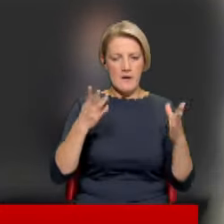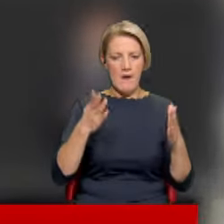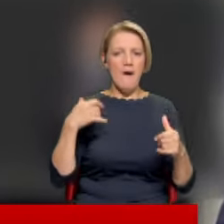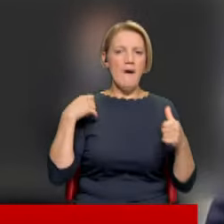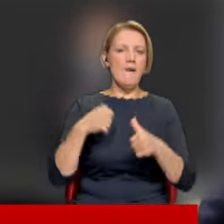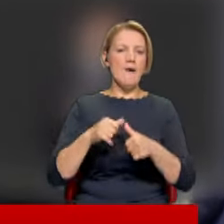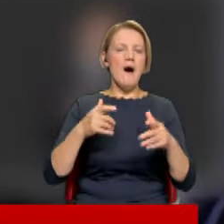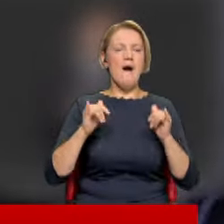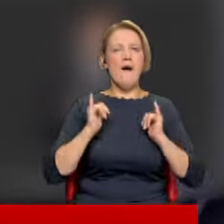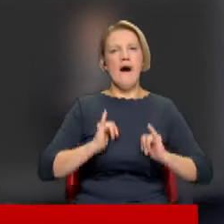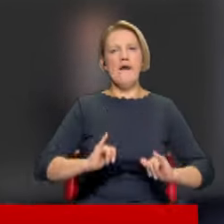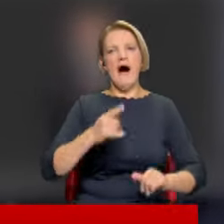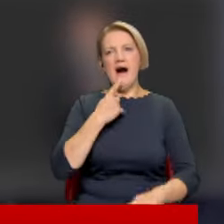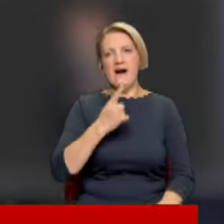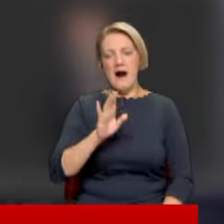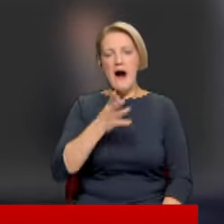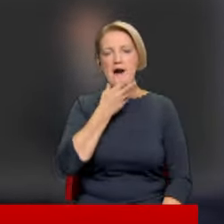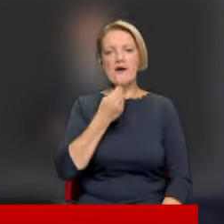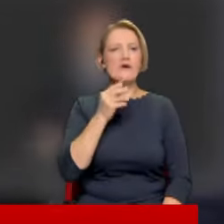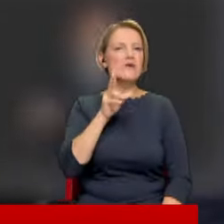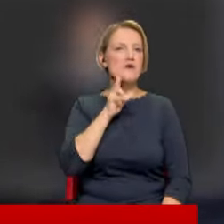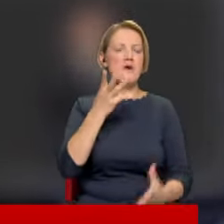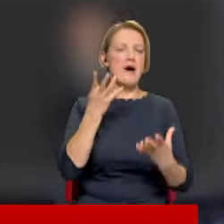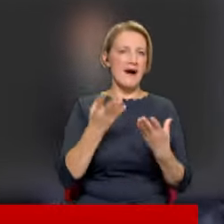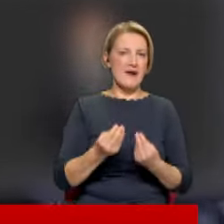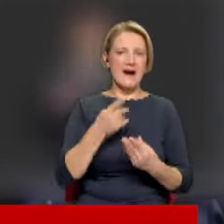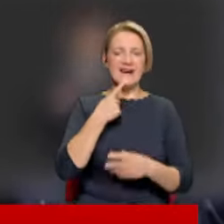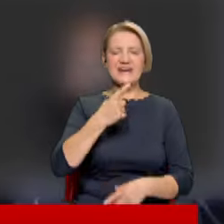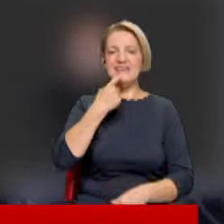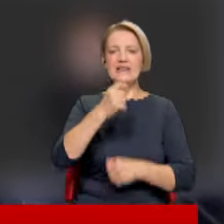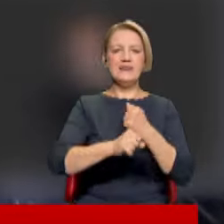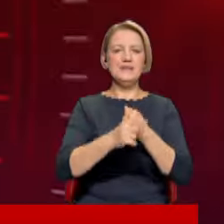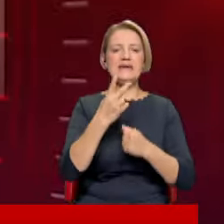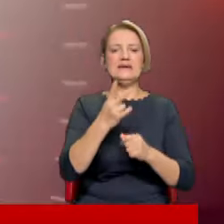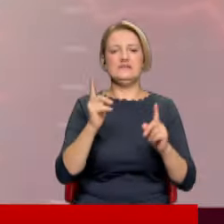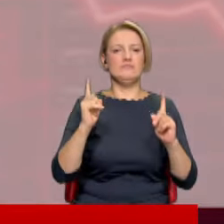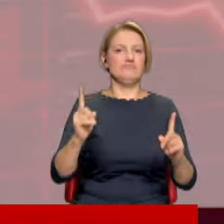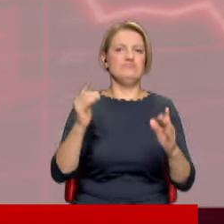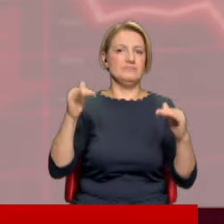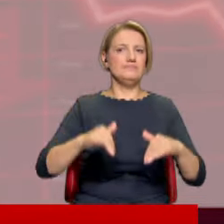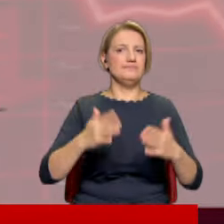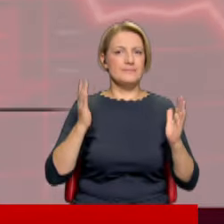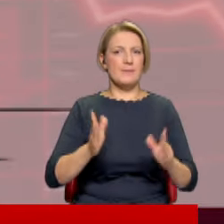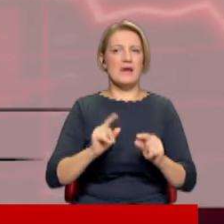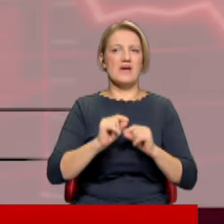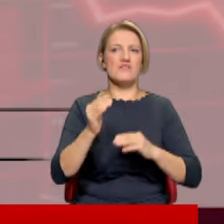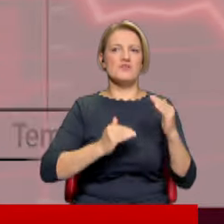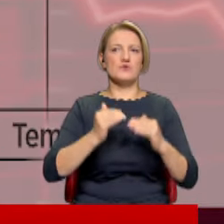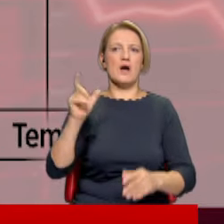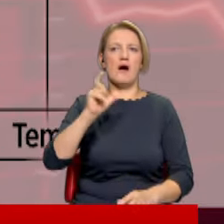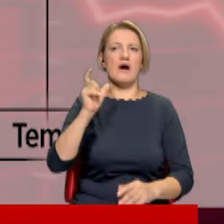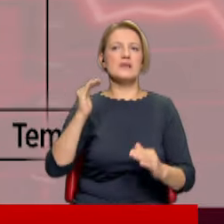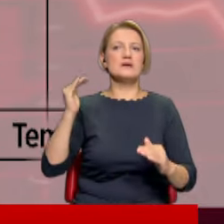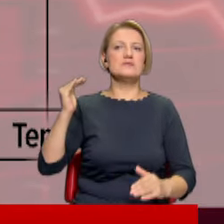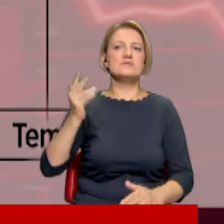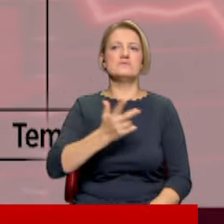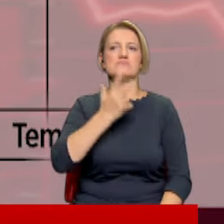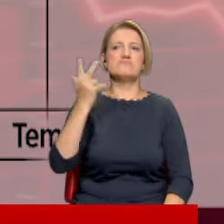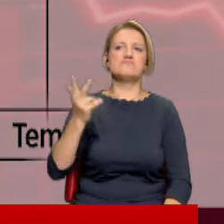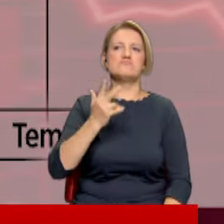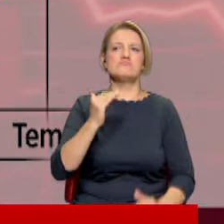yine kalıcı refah vurgusu yaptı güzel neticelere işaret edilen yılın ikinci yarısı gelmesine rağmen enflasyon aylık tabloda